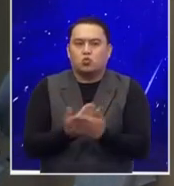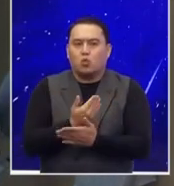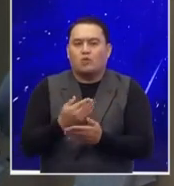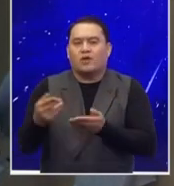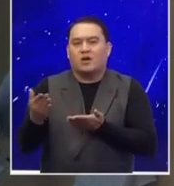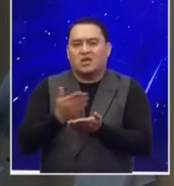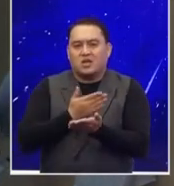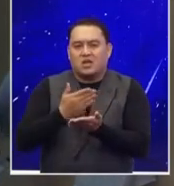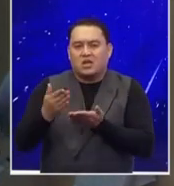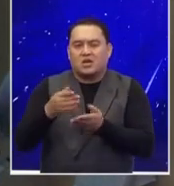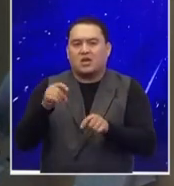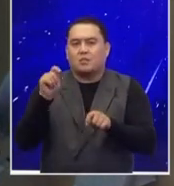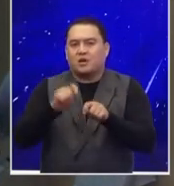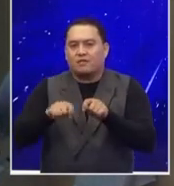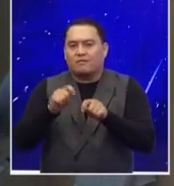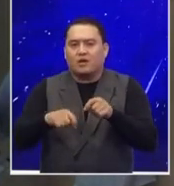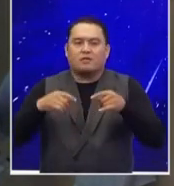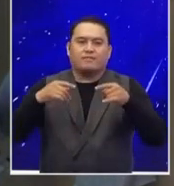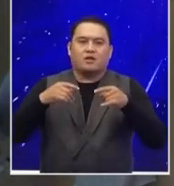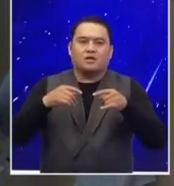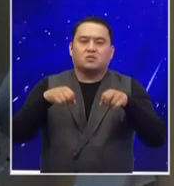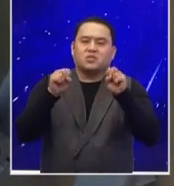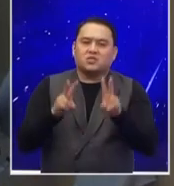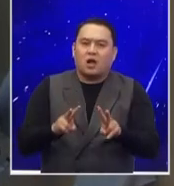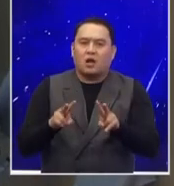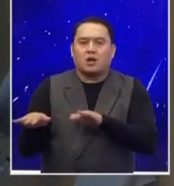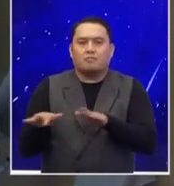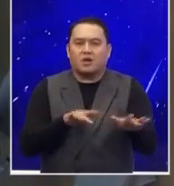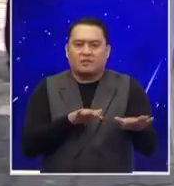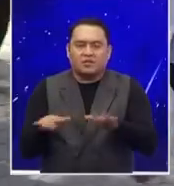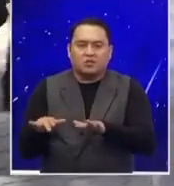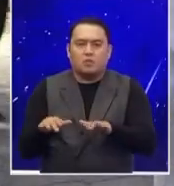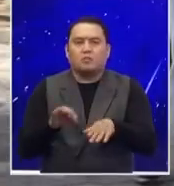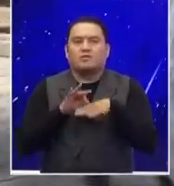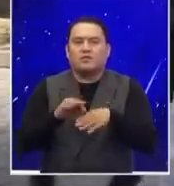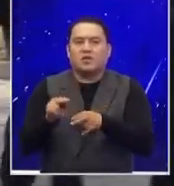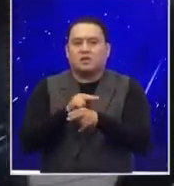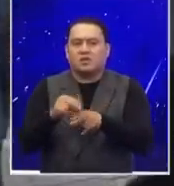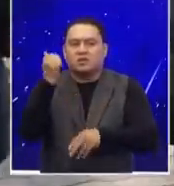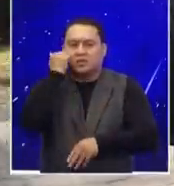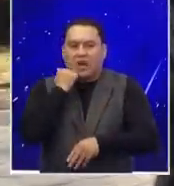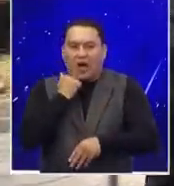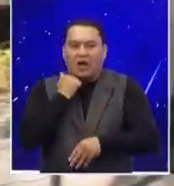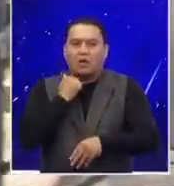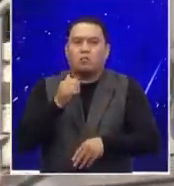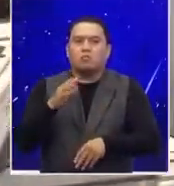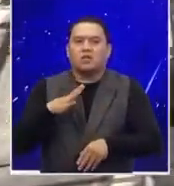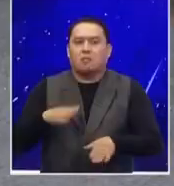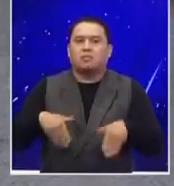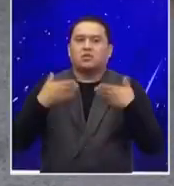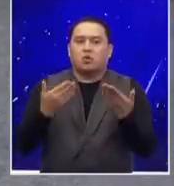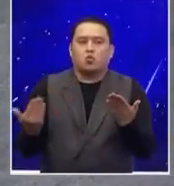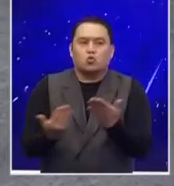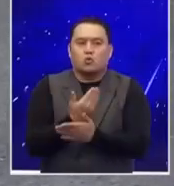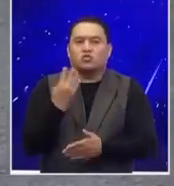терапия, о постройке каньона для проведения лучевой терапии. На месте старого приемного отделения было предложено построить